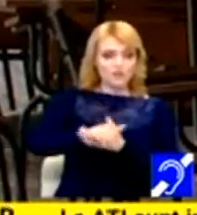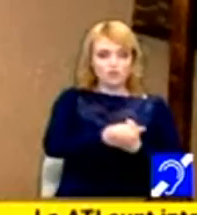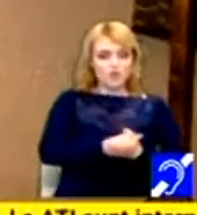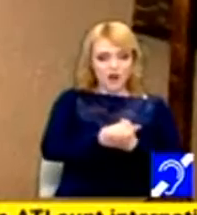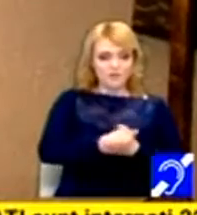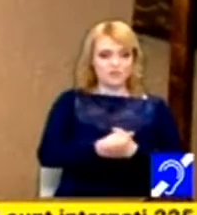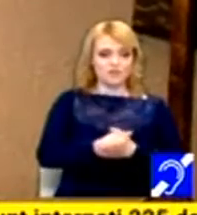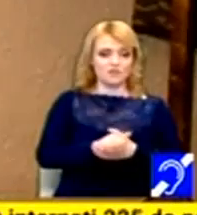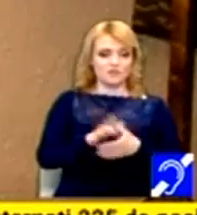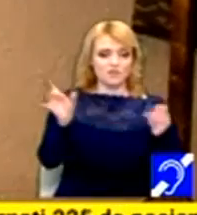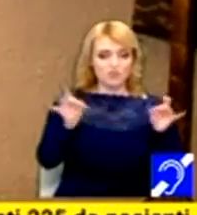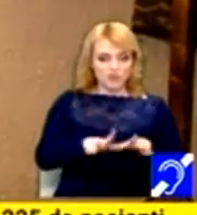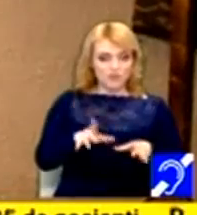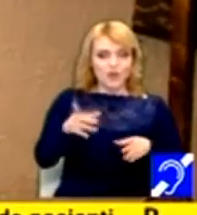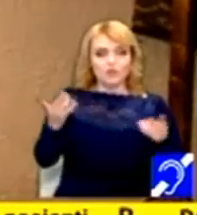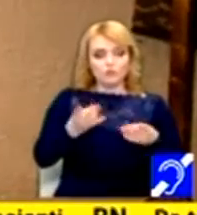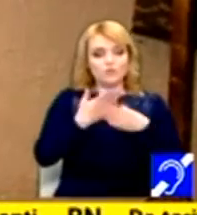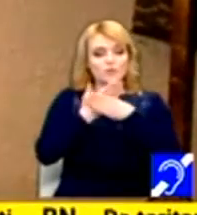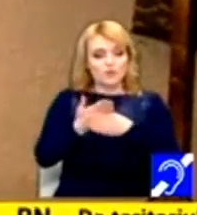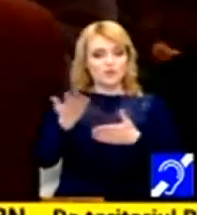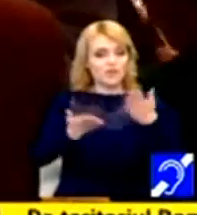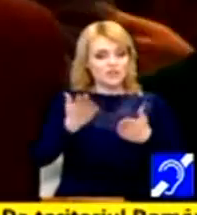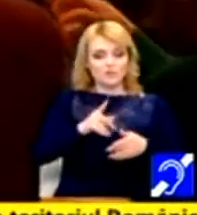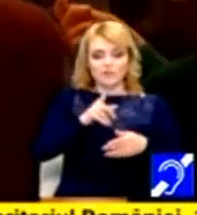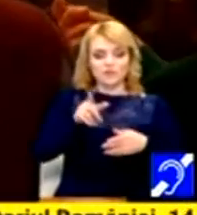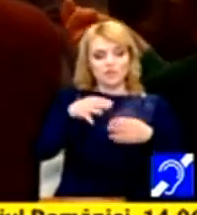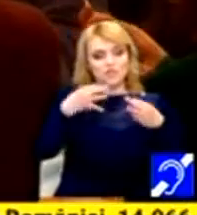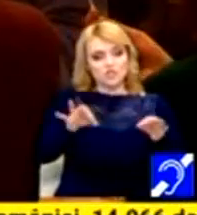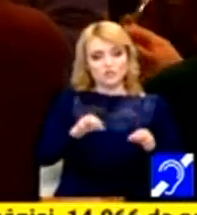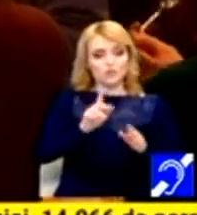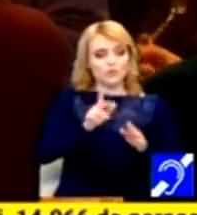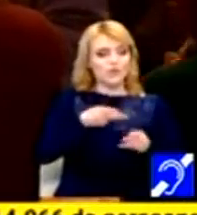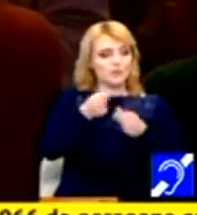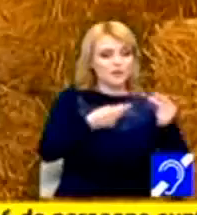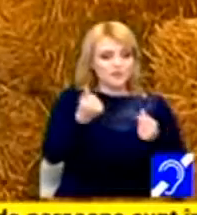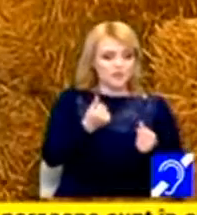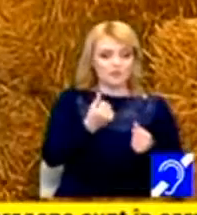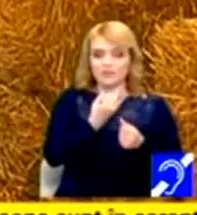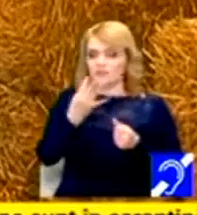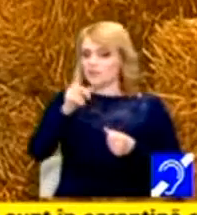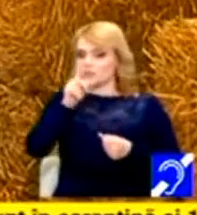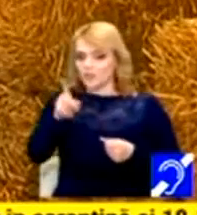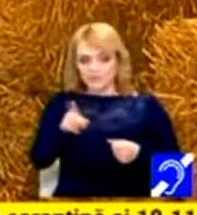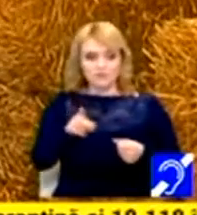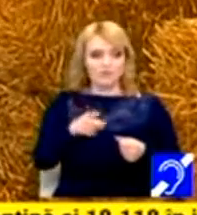însă că un ajutor cu adevărat folositor ar fi scutirea de taxe locale pentru următoarele luni. Dacă